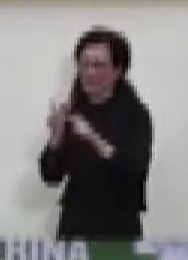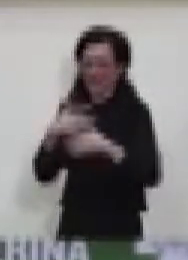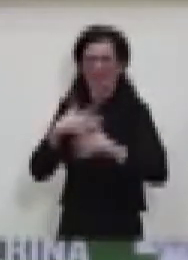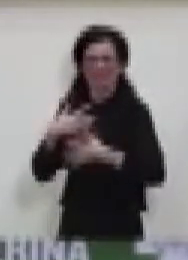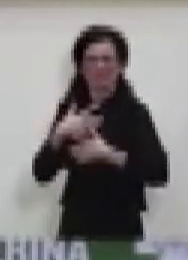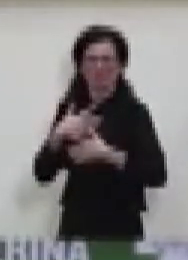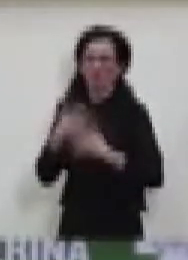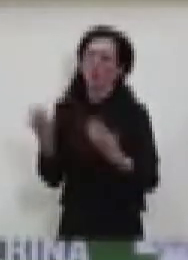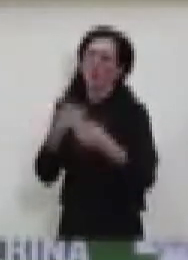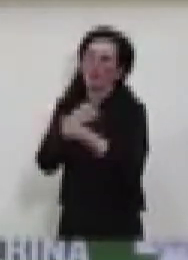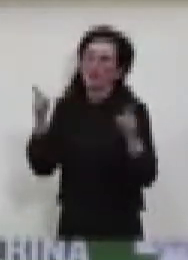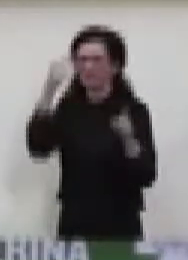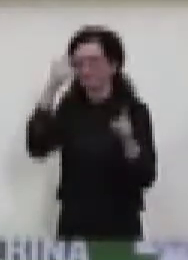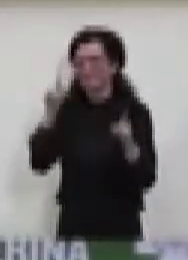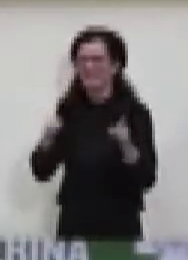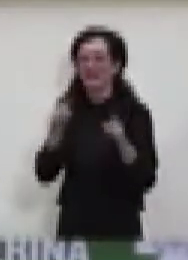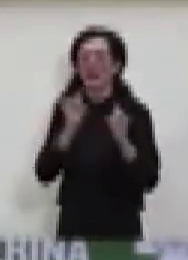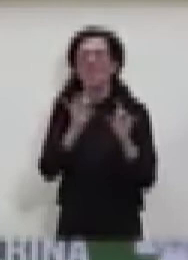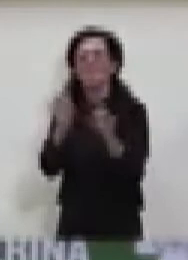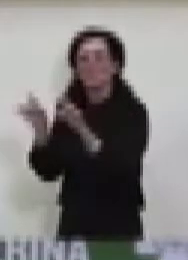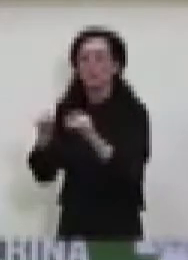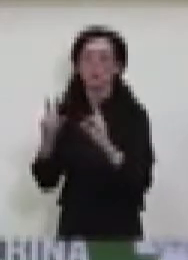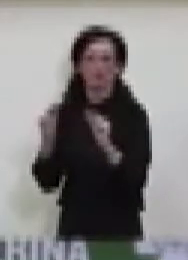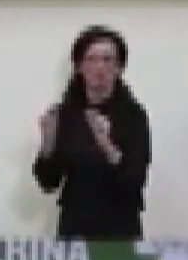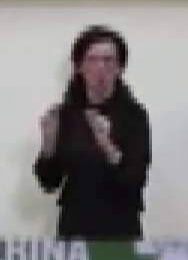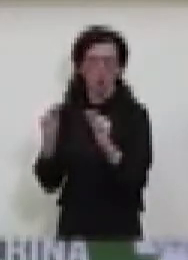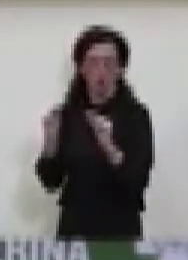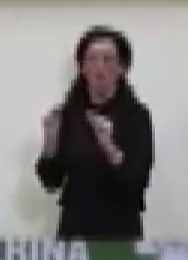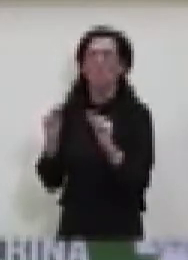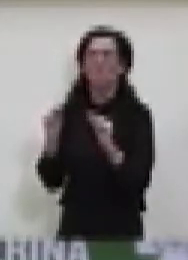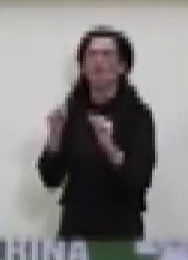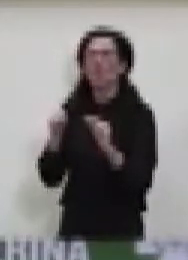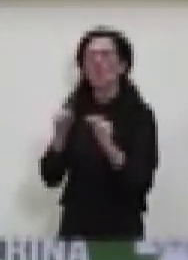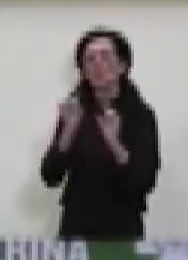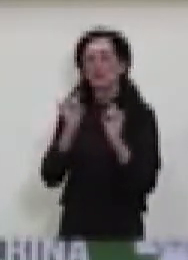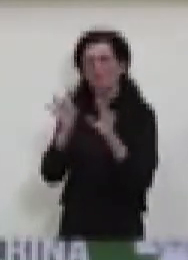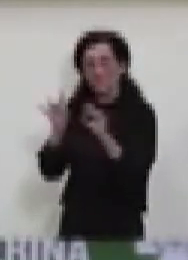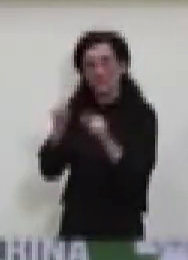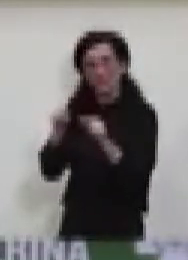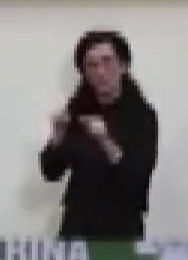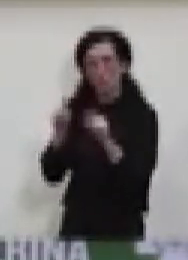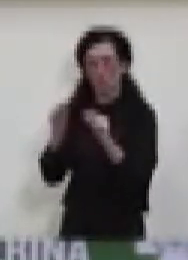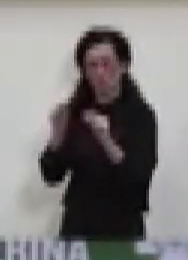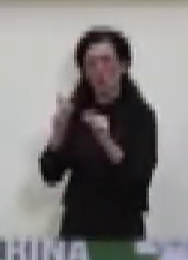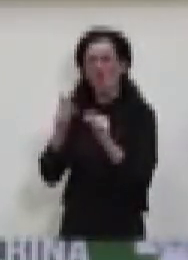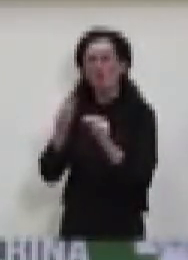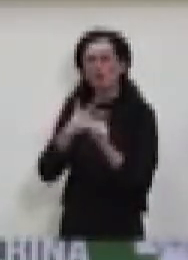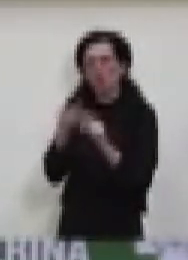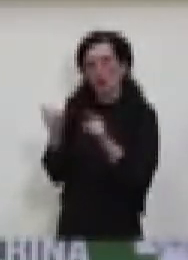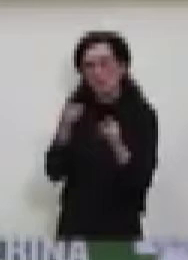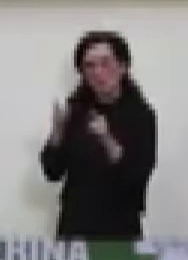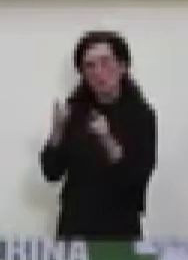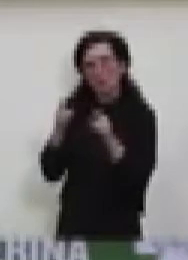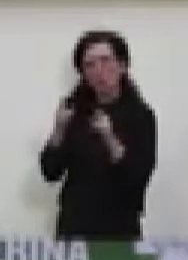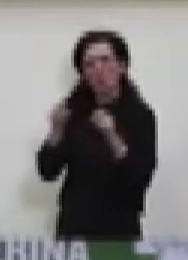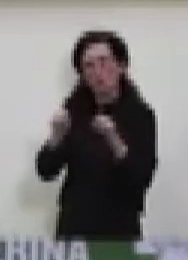come sapete è un'infezione dovuta un virus nuovo quindi non prende molte pause neanche neanche d'estate